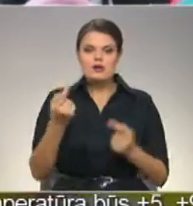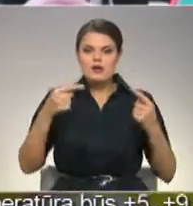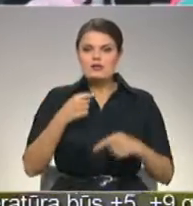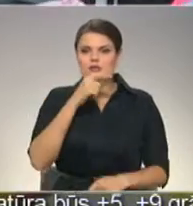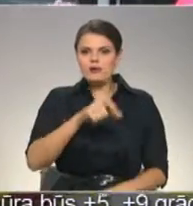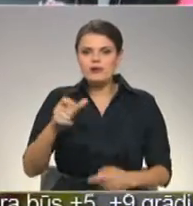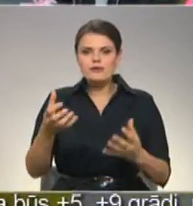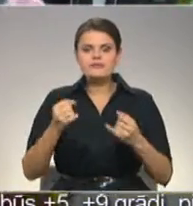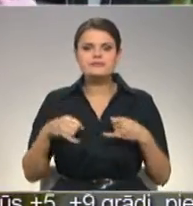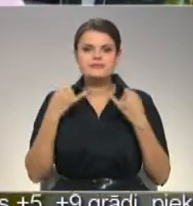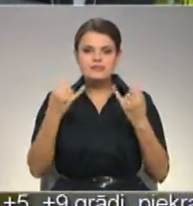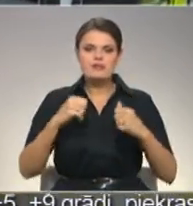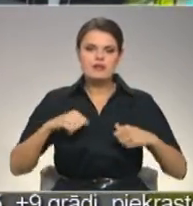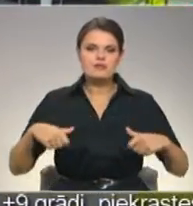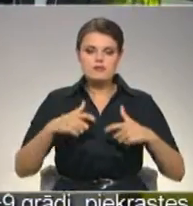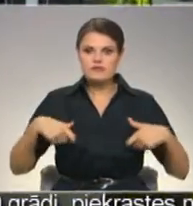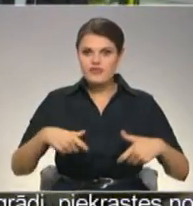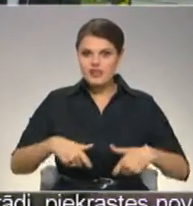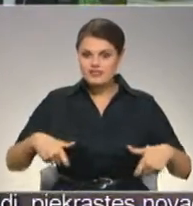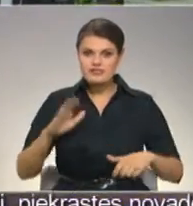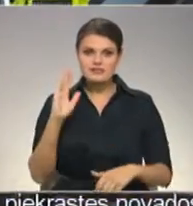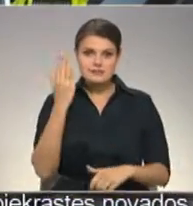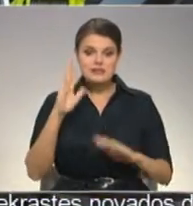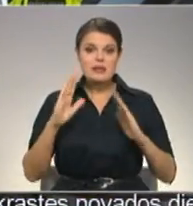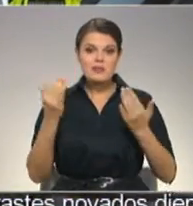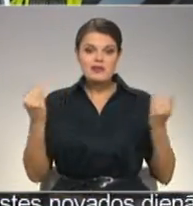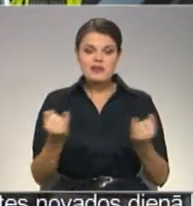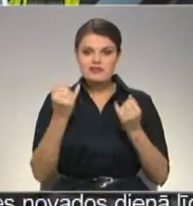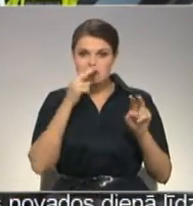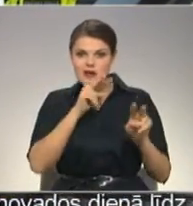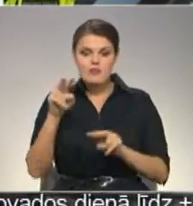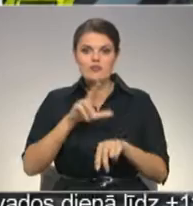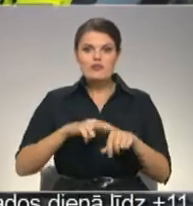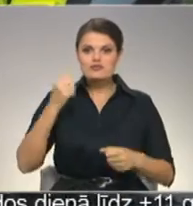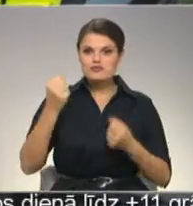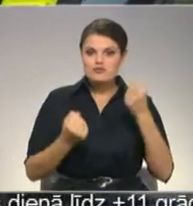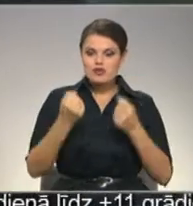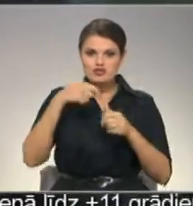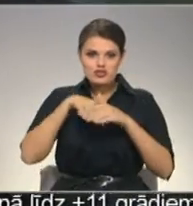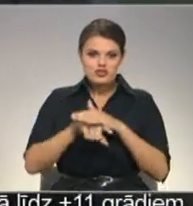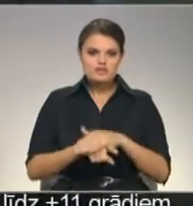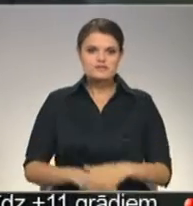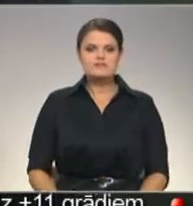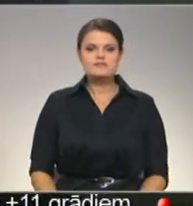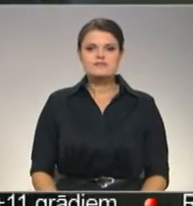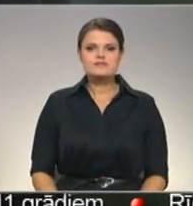pirmklasnieki saņem dāvanā atstarojošās vestes. Bet lielākais piedzīvojums ir iespēja aplūkot policijas auto iekšpusi.